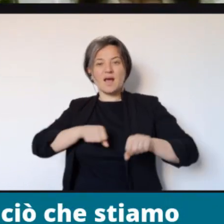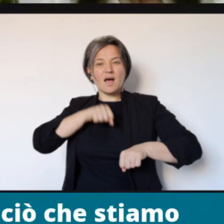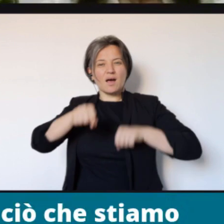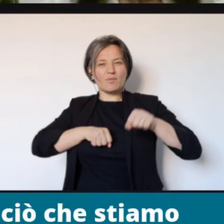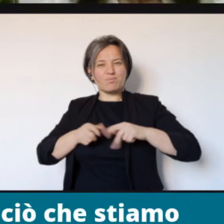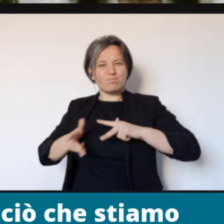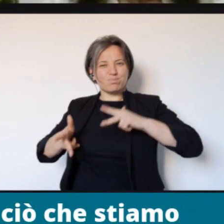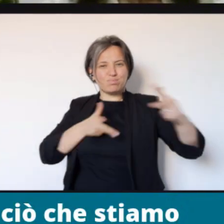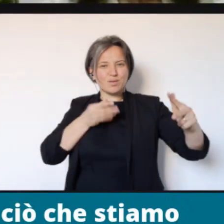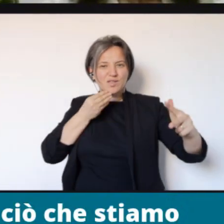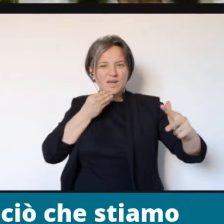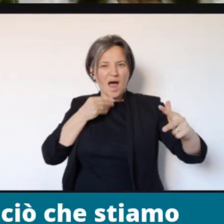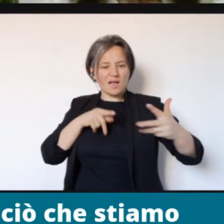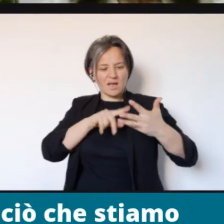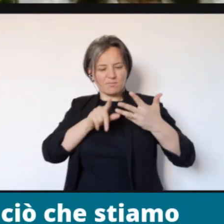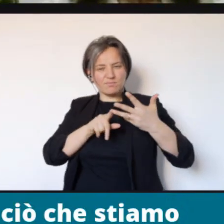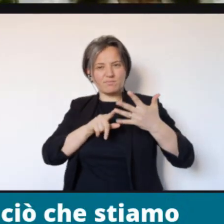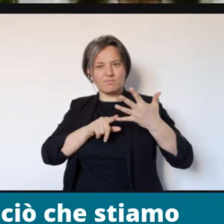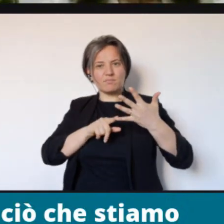riders,